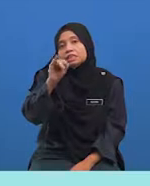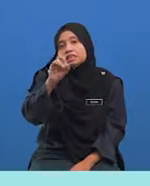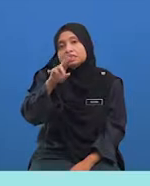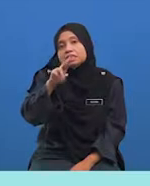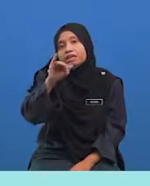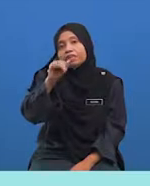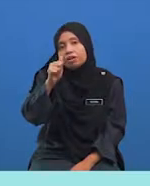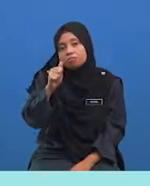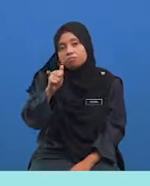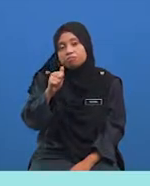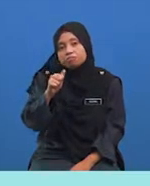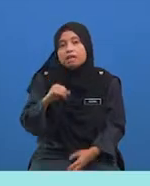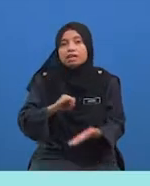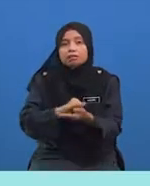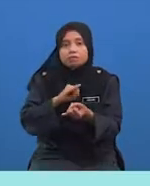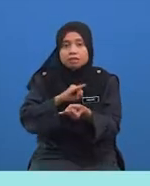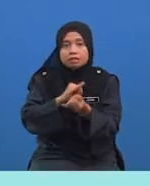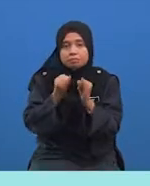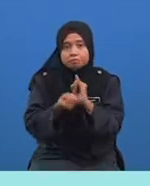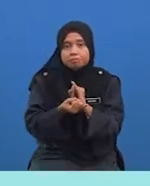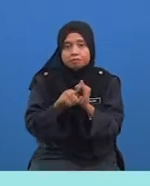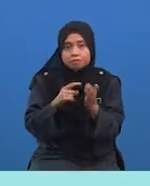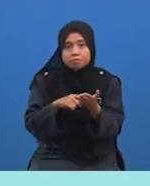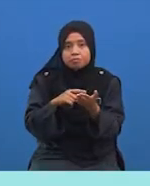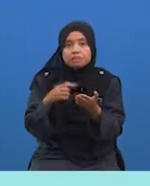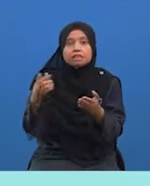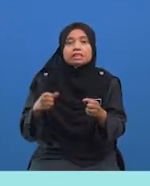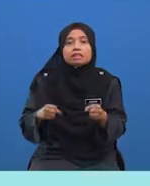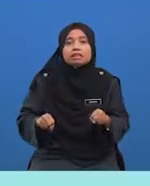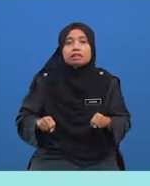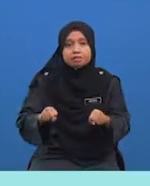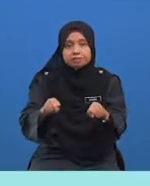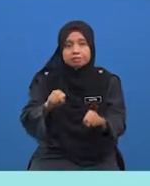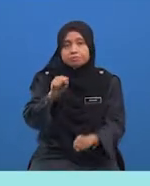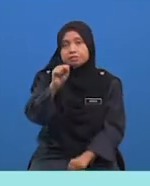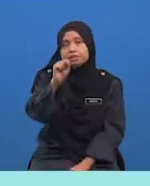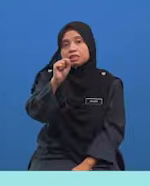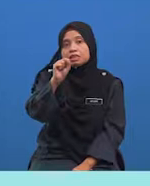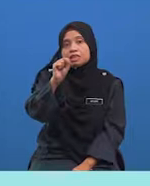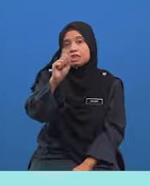Iklim yang masih berada dalam zon panas sederhana ialah iklim step.